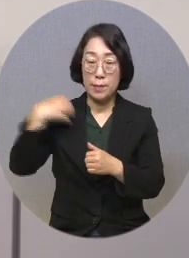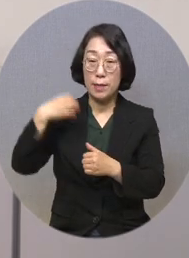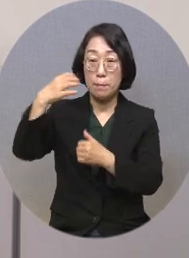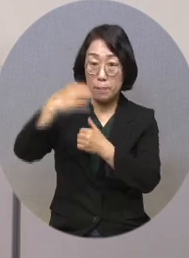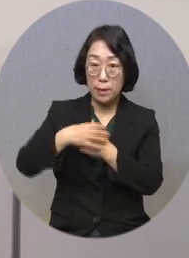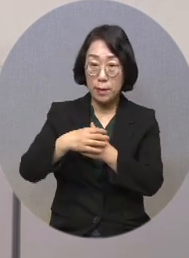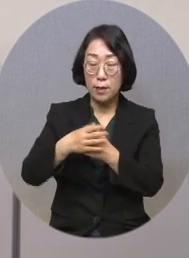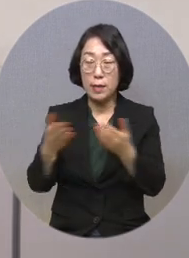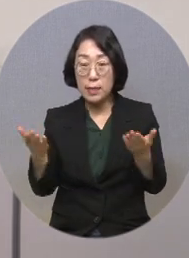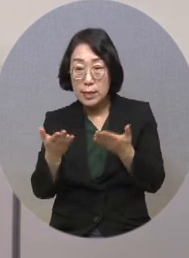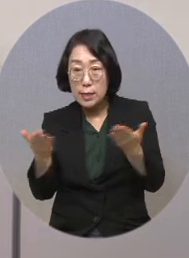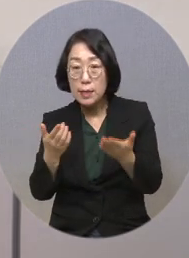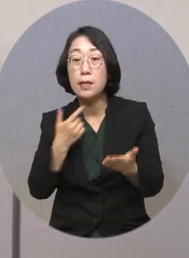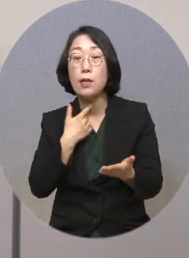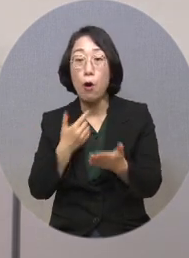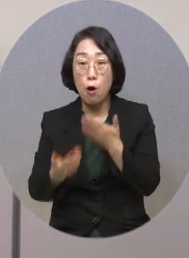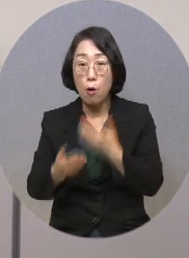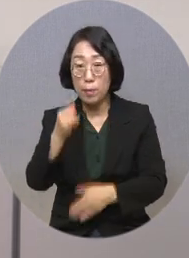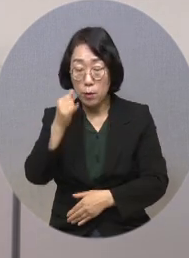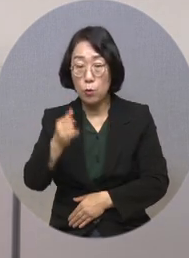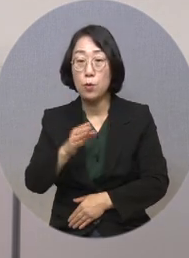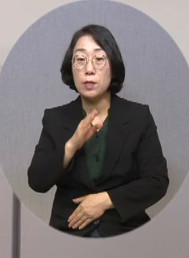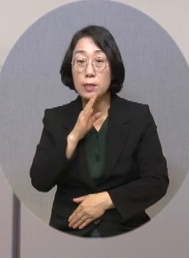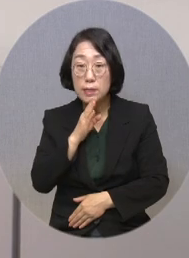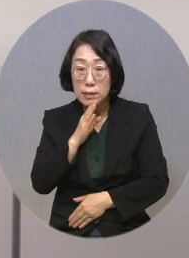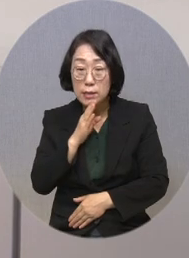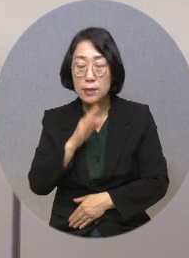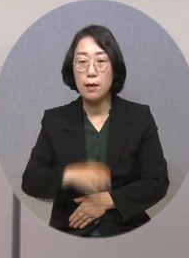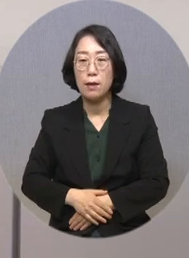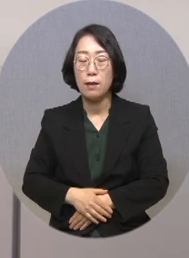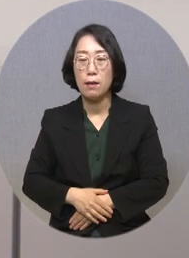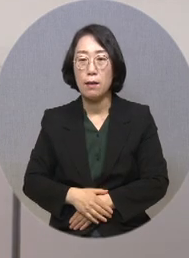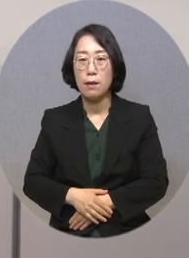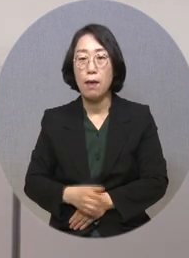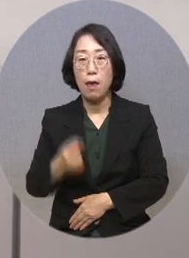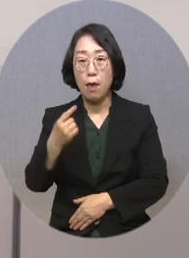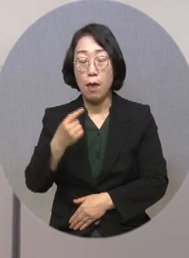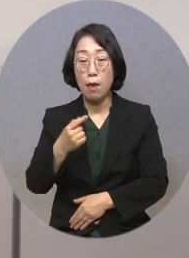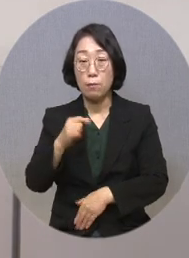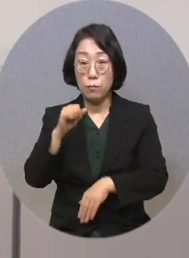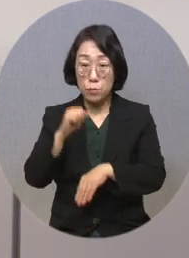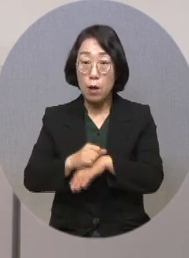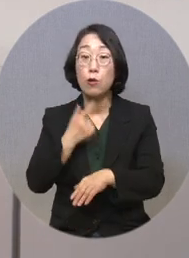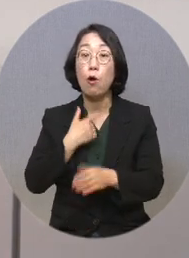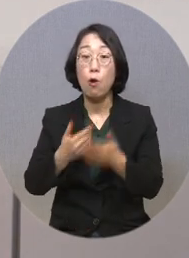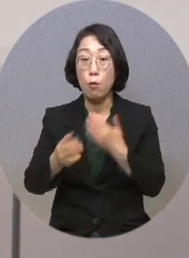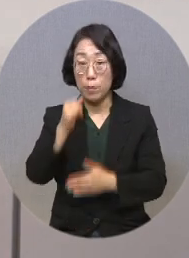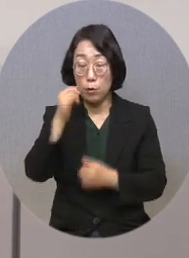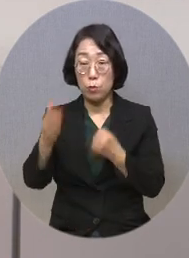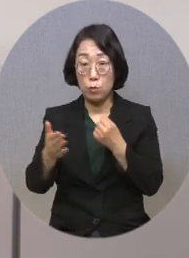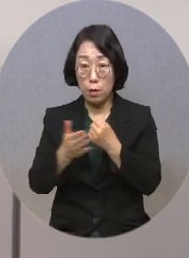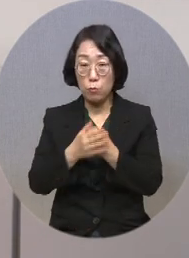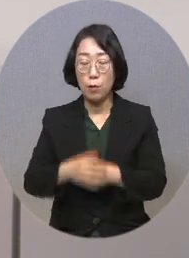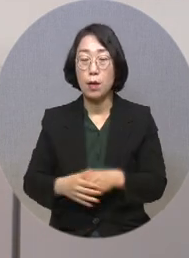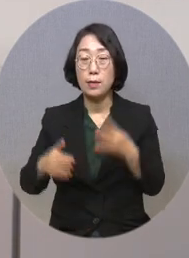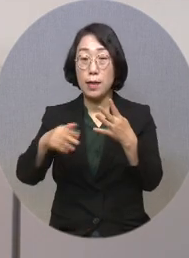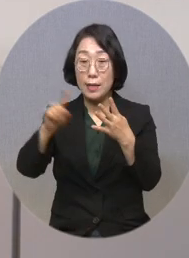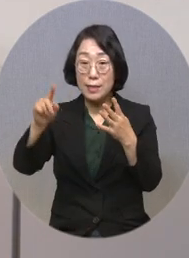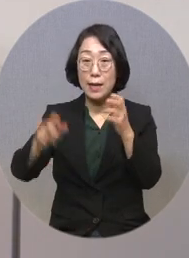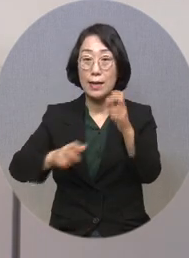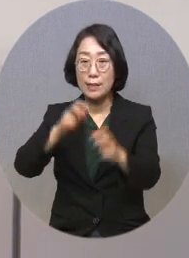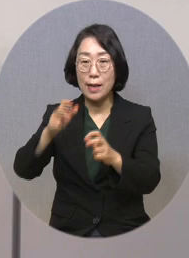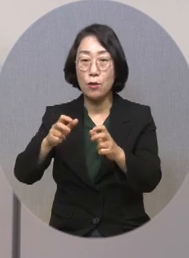국책 사업을 직접 만든 소중한 경험을 갖고 있고 4차 산업시대에